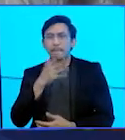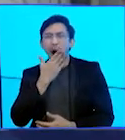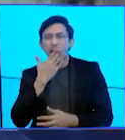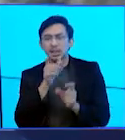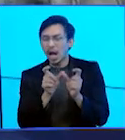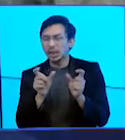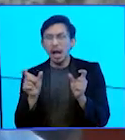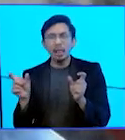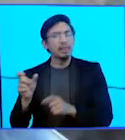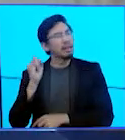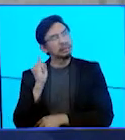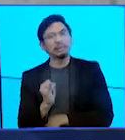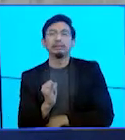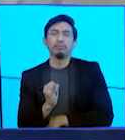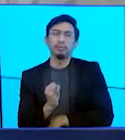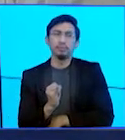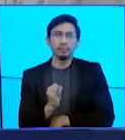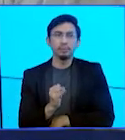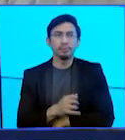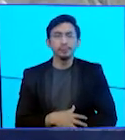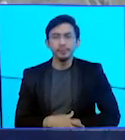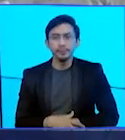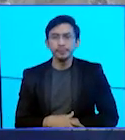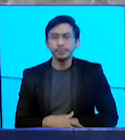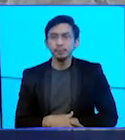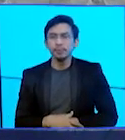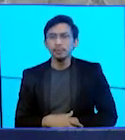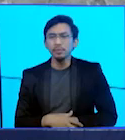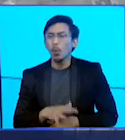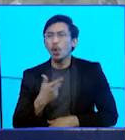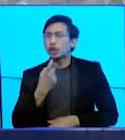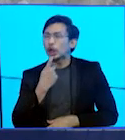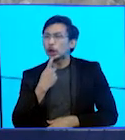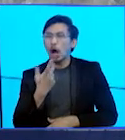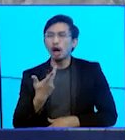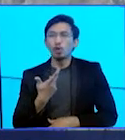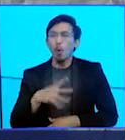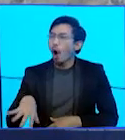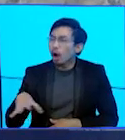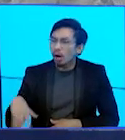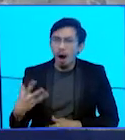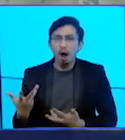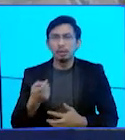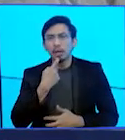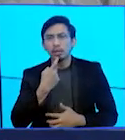maksudnya entah mengkutuk kehamilan anak saya, keluarga, iya, keluarga mengancam